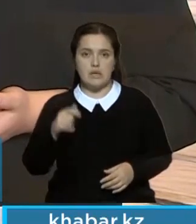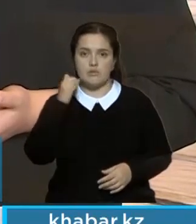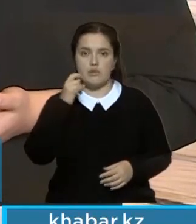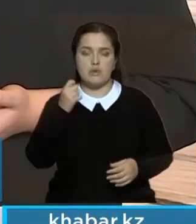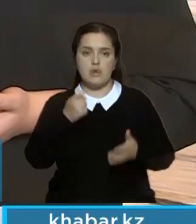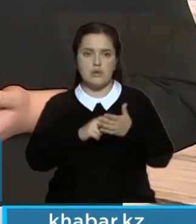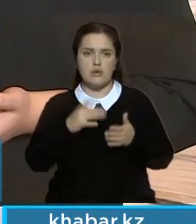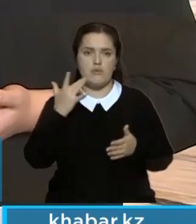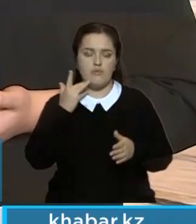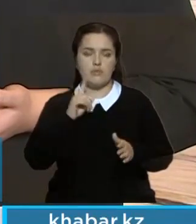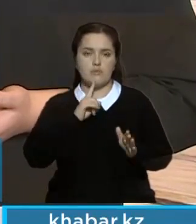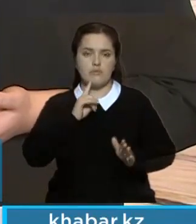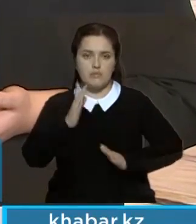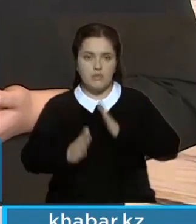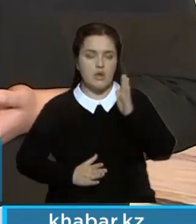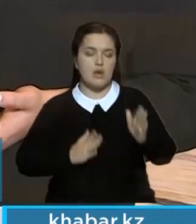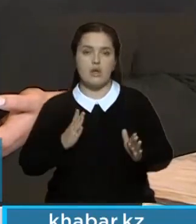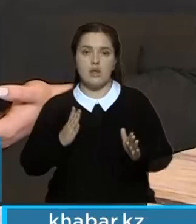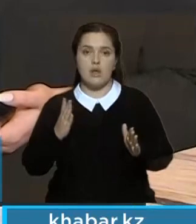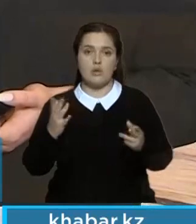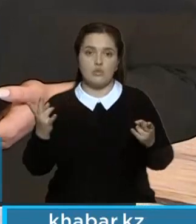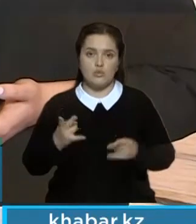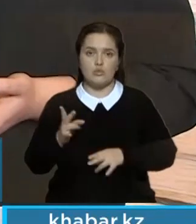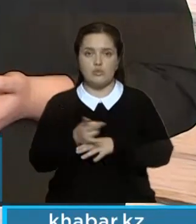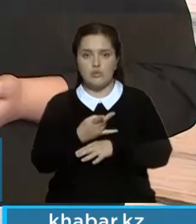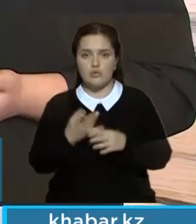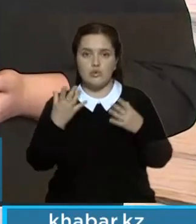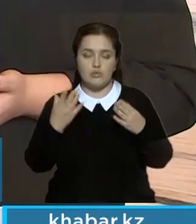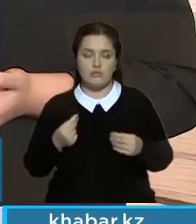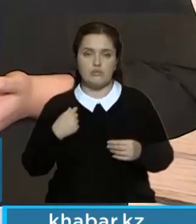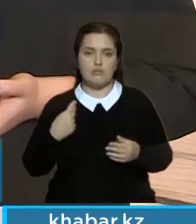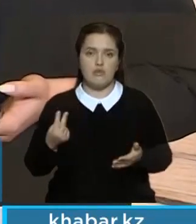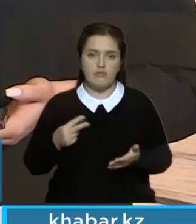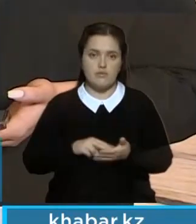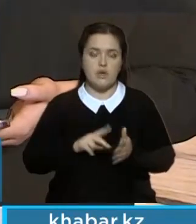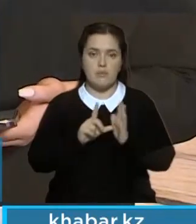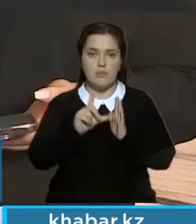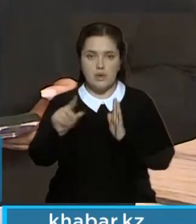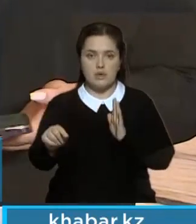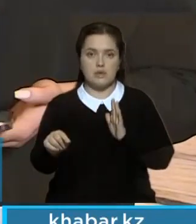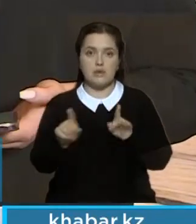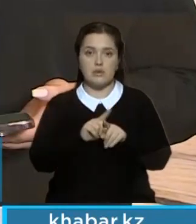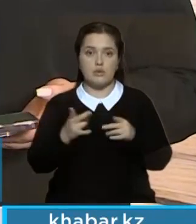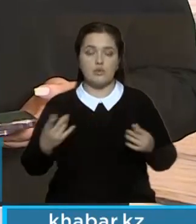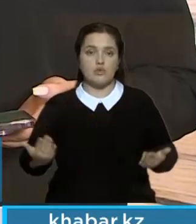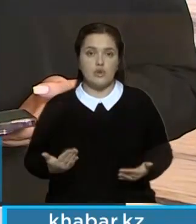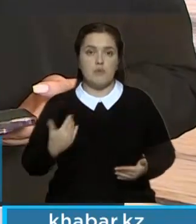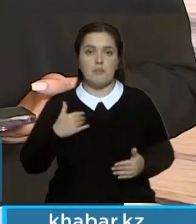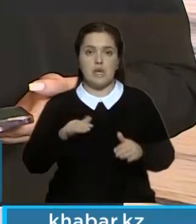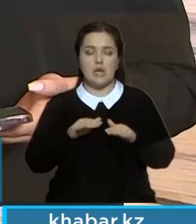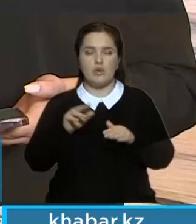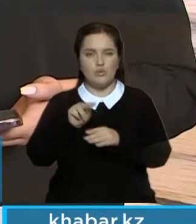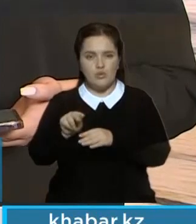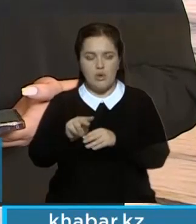отключается 24/7. Когда необходимо, ночью, днем встал и поехал. Вот таким образом надо жить. И мои ученики таким образом